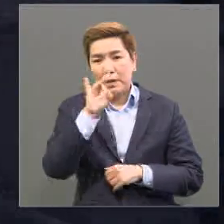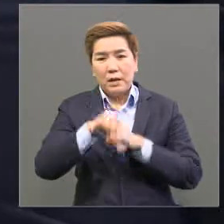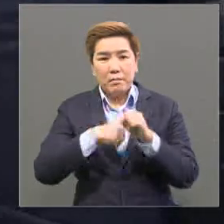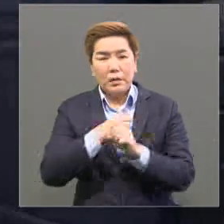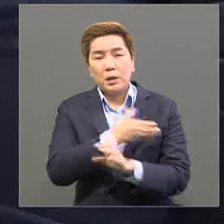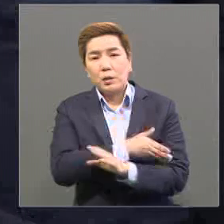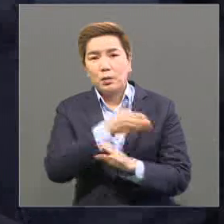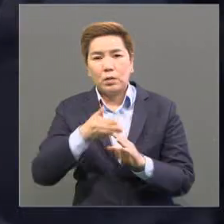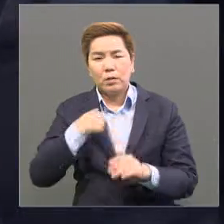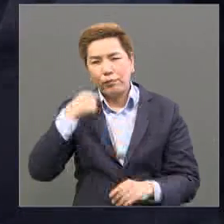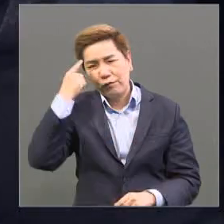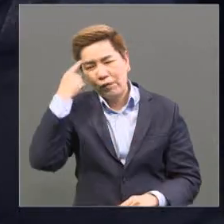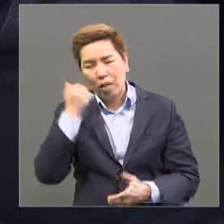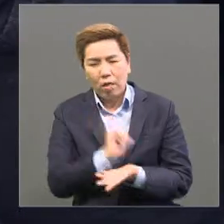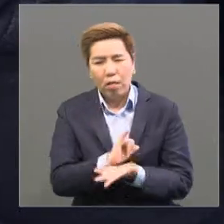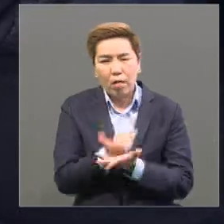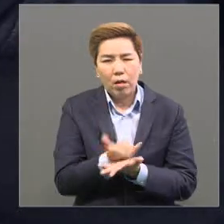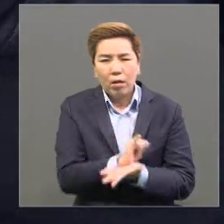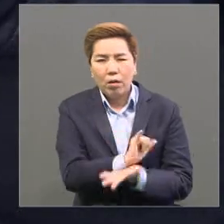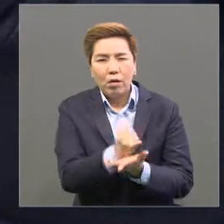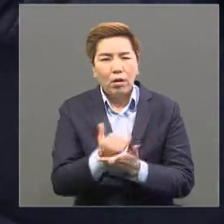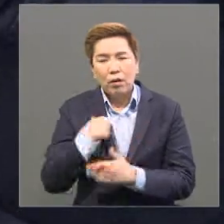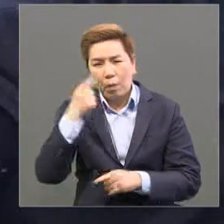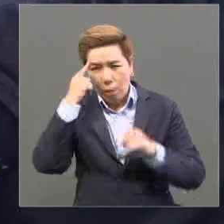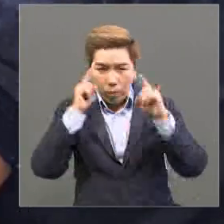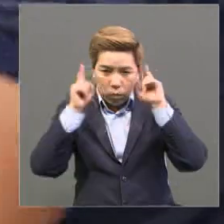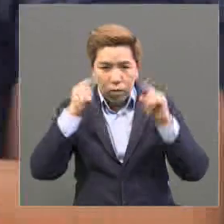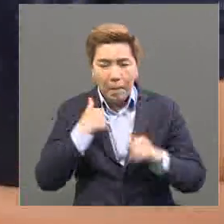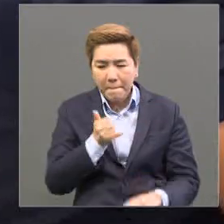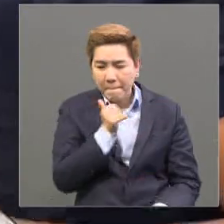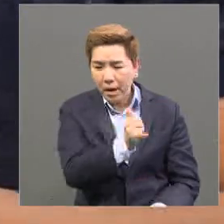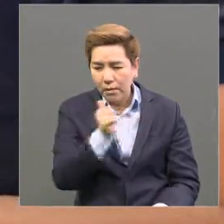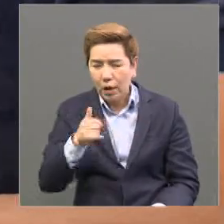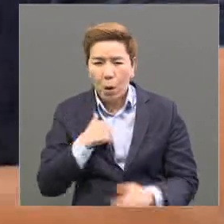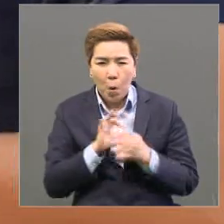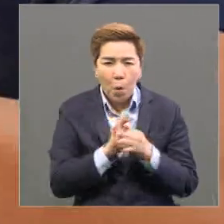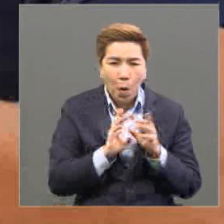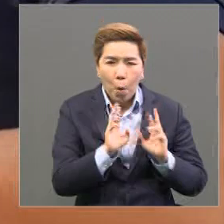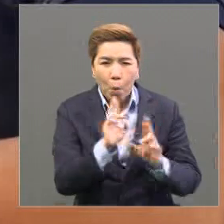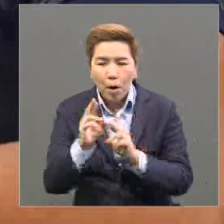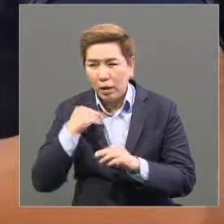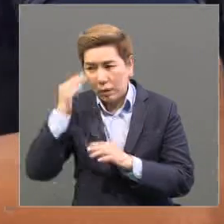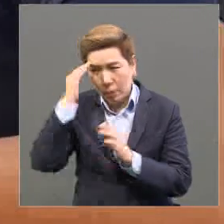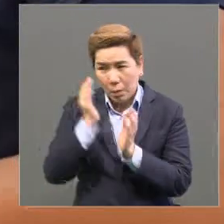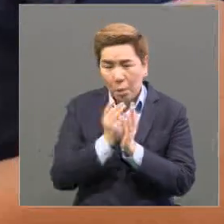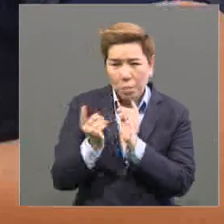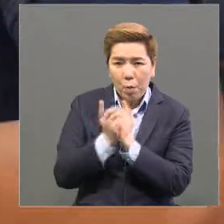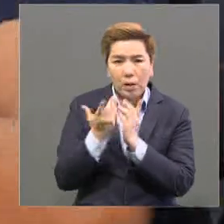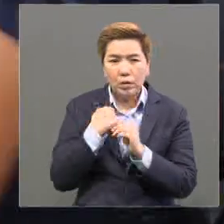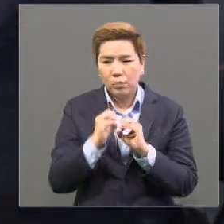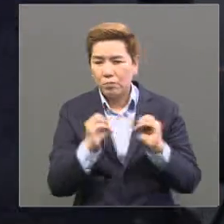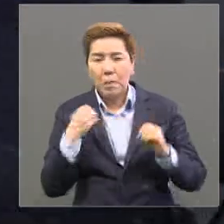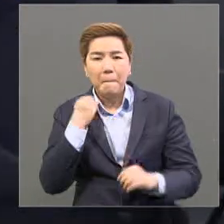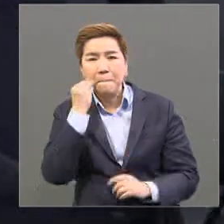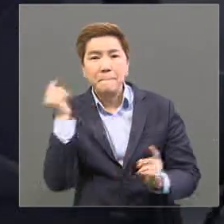ที่ผ่านมาเนี่ยนอนฝันร้ายทุกคืนหวาดระแวงตลอดเวลาไปไหนมาไหนก็ต้องคอยระวังตัวหลบเลี่ยงตำรวจไม่เคยติด